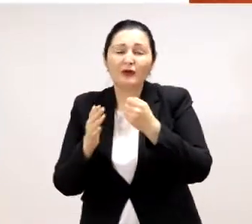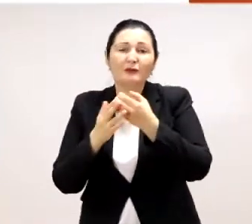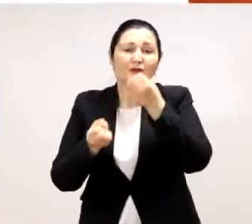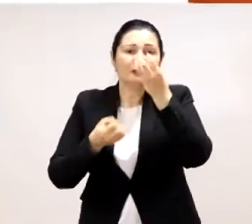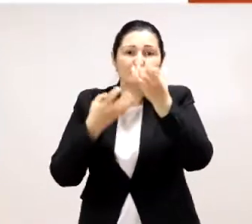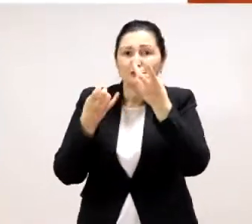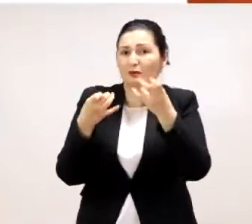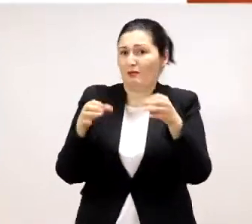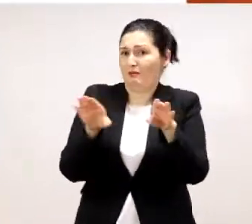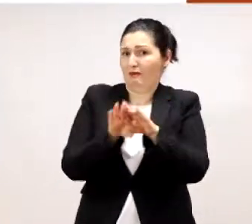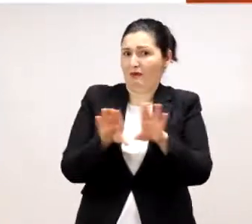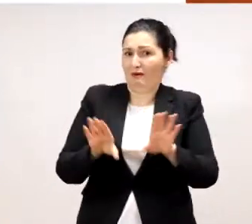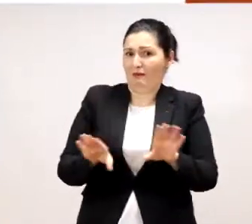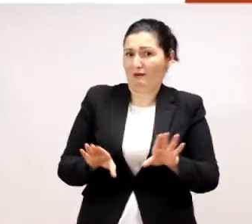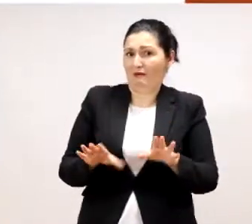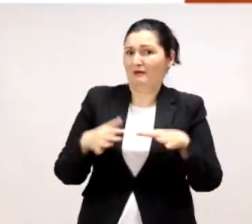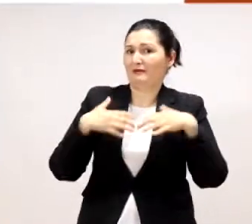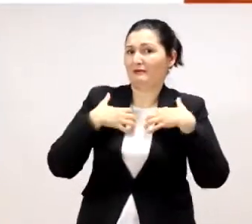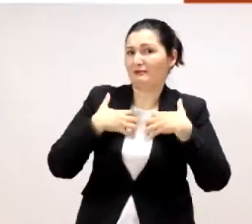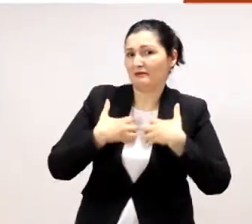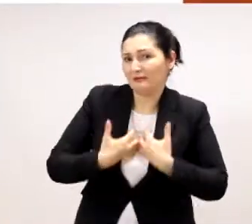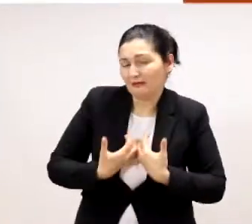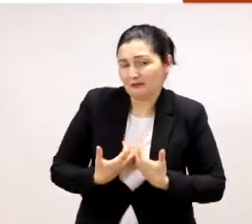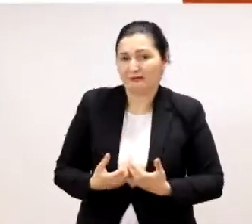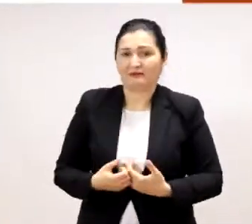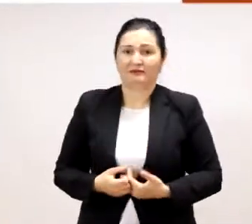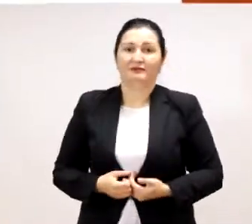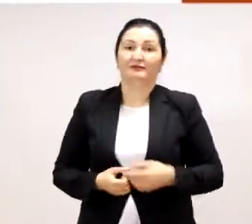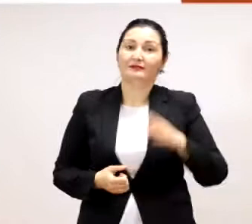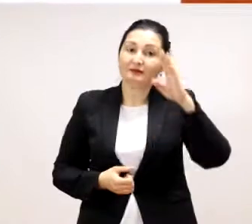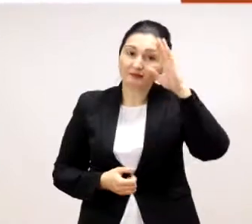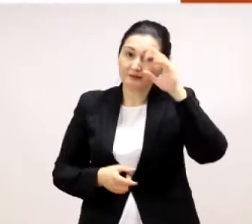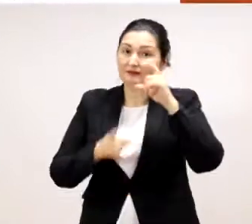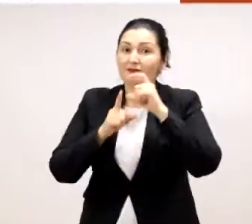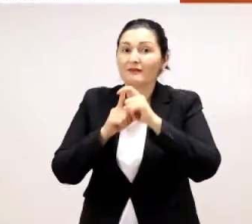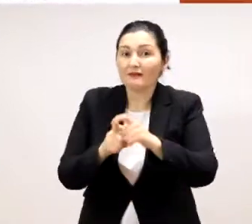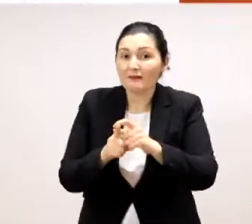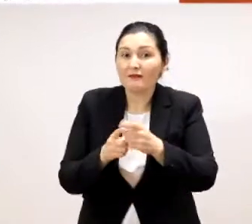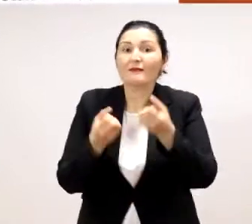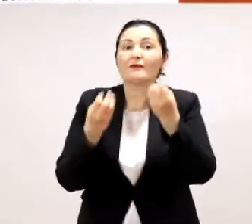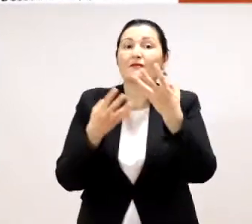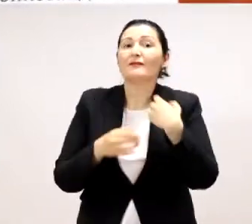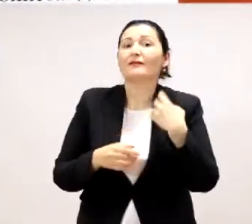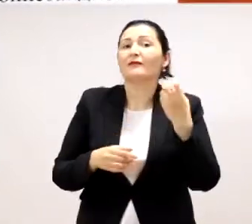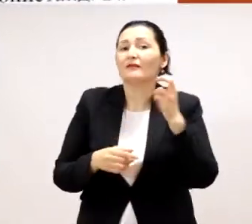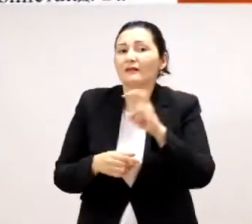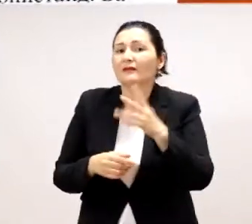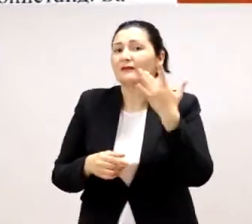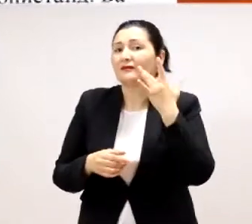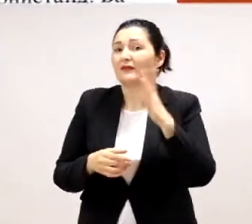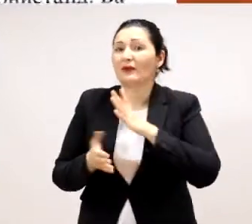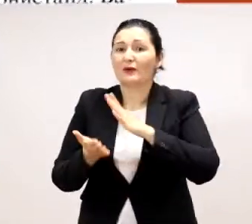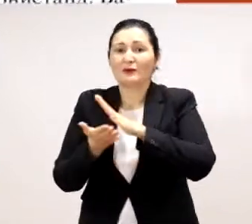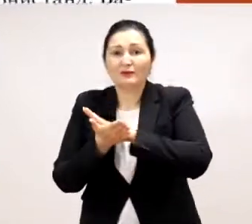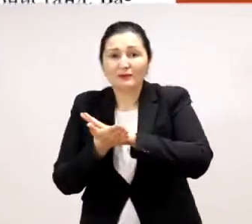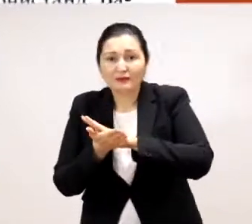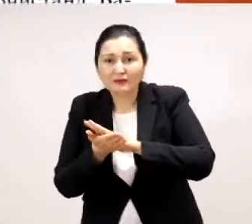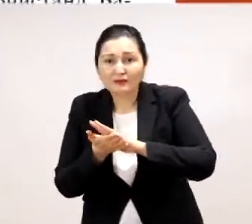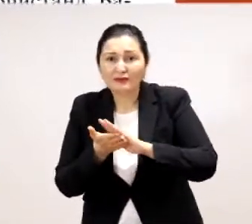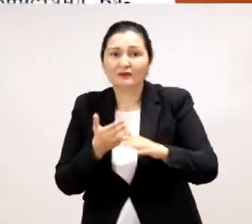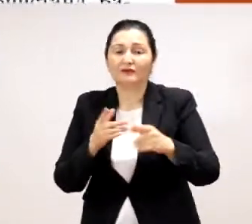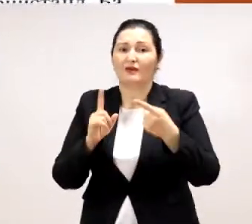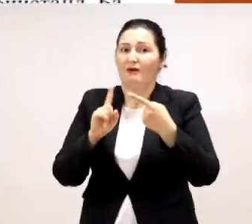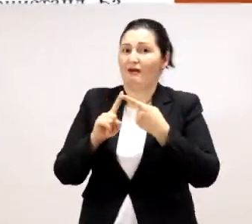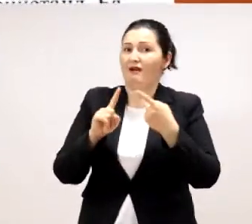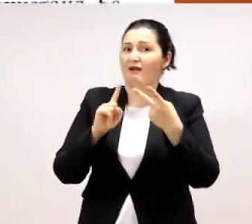گل هم مانند نیستند، افسوس خورد زن. مرد گفت: چند باری که آمدیم اینها تر و تازه بودند، چرا یک